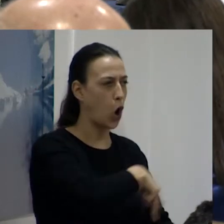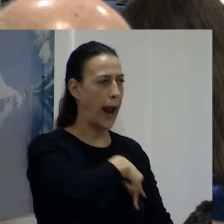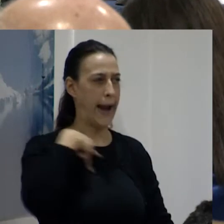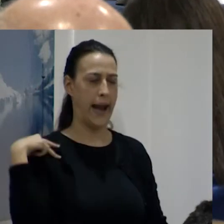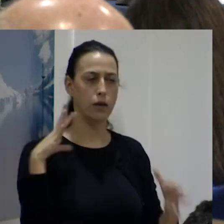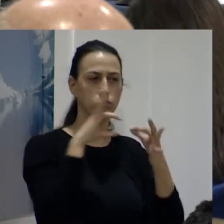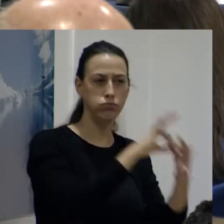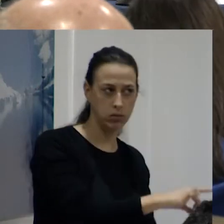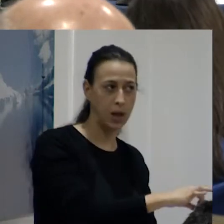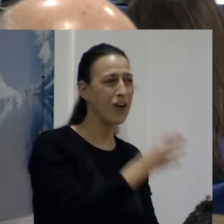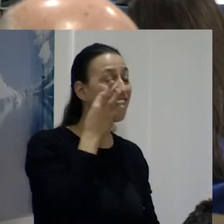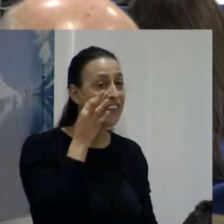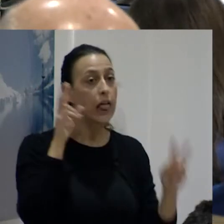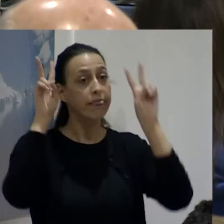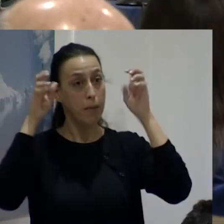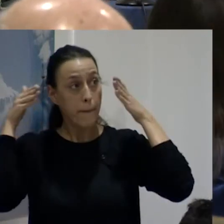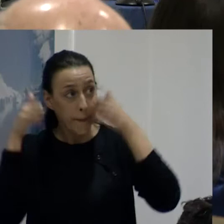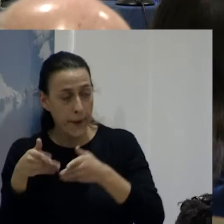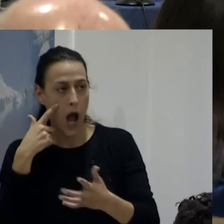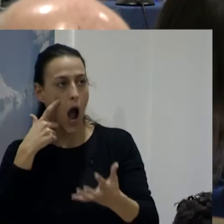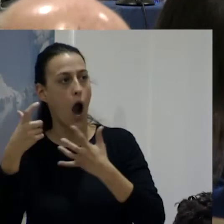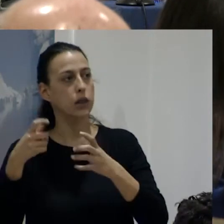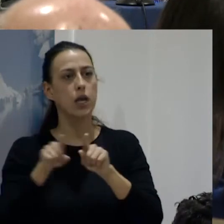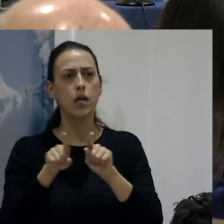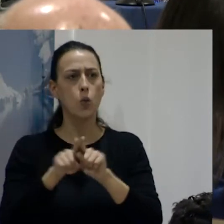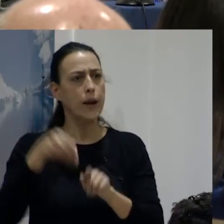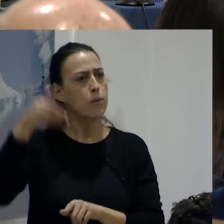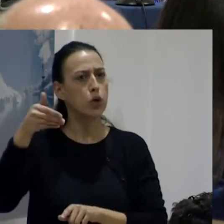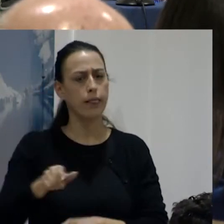el saber d'art és un saber d'individus.